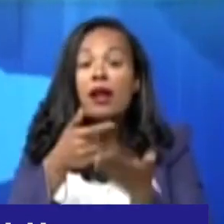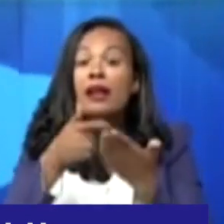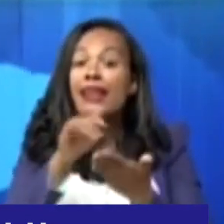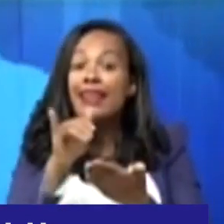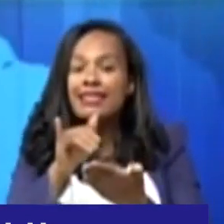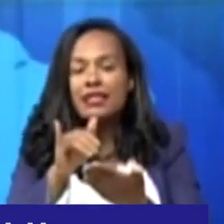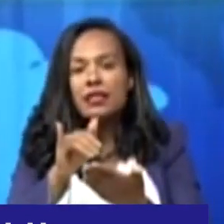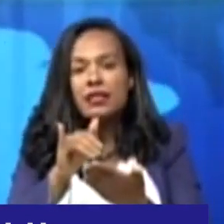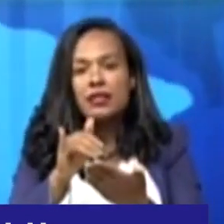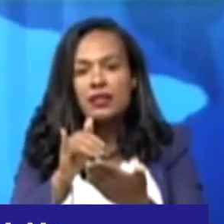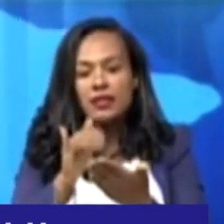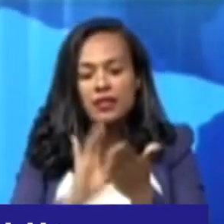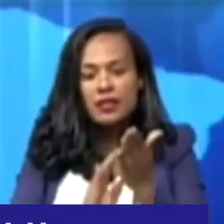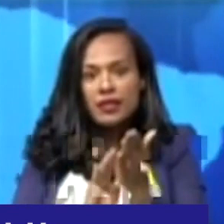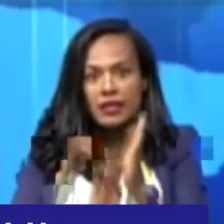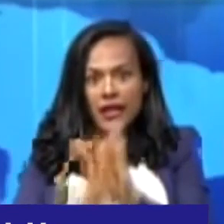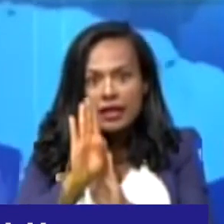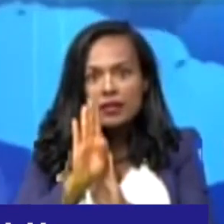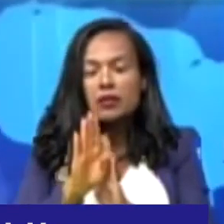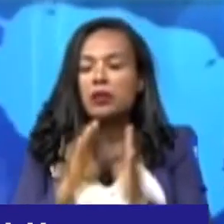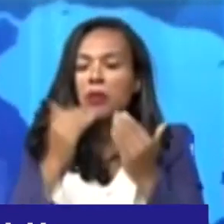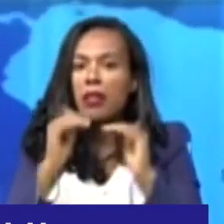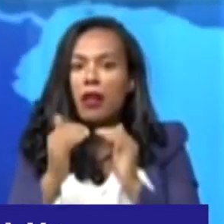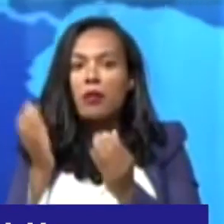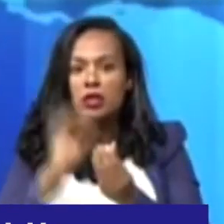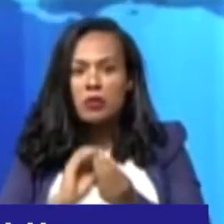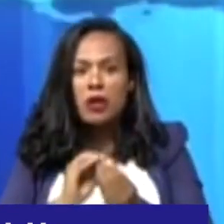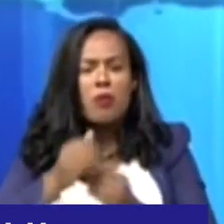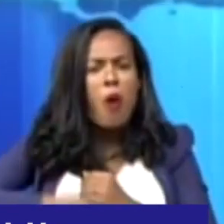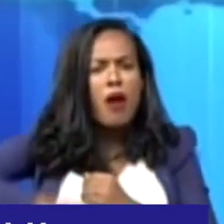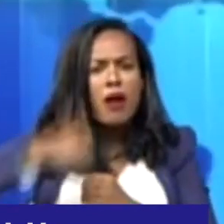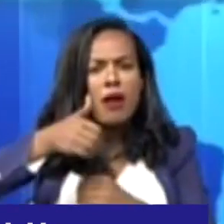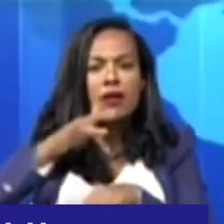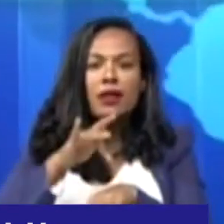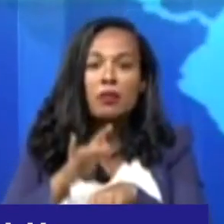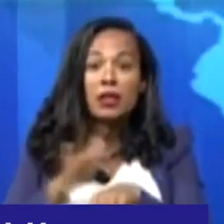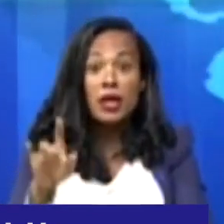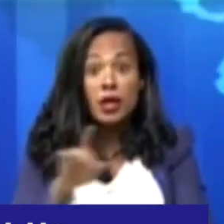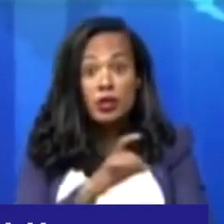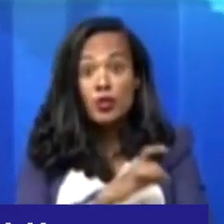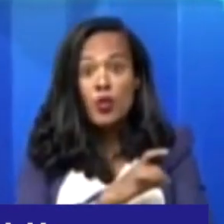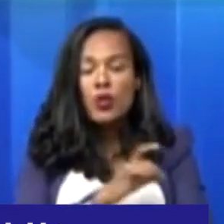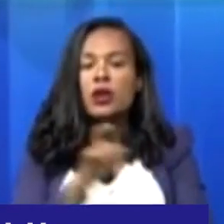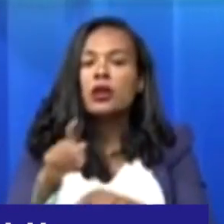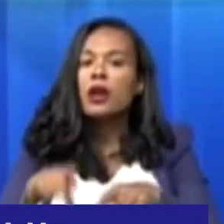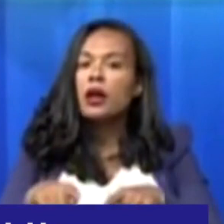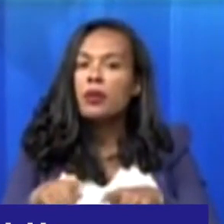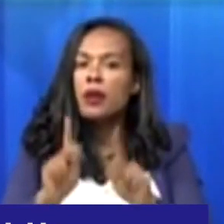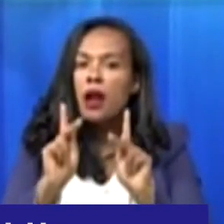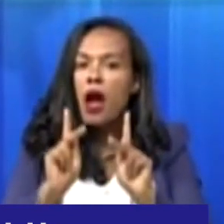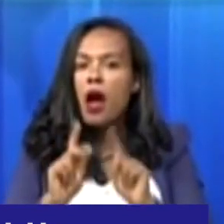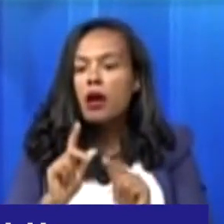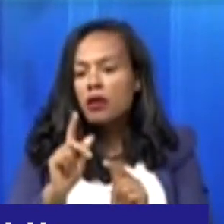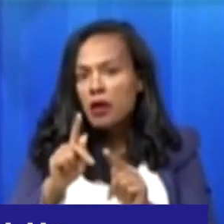እድገት የወጪ ንግድ ምርት መጠን መጨመር በዋናነት የሚጠቀስ ሲሆን የግብርና